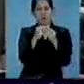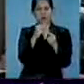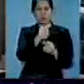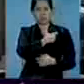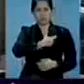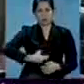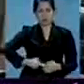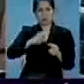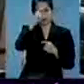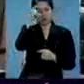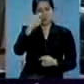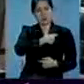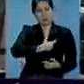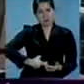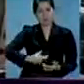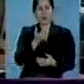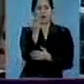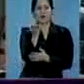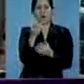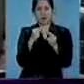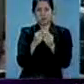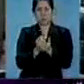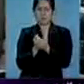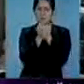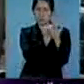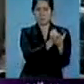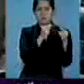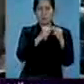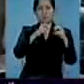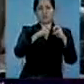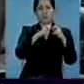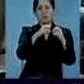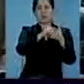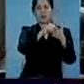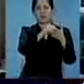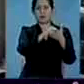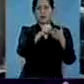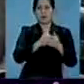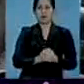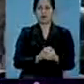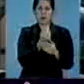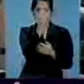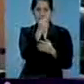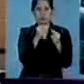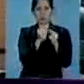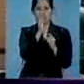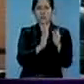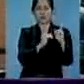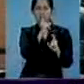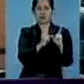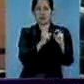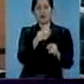การให้ประชาชนผู้เป็นประสบนิกรของพระเจ้าแผ่นดินนั้นได้ล้มหายตายจากกันไปอีกกลายเป็นคนล้มสถ